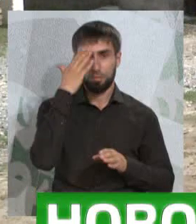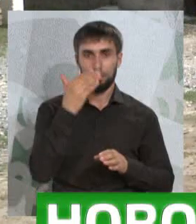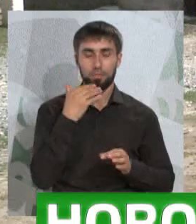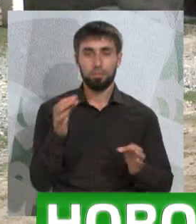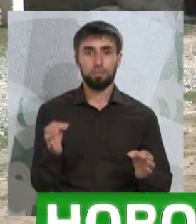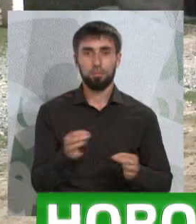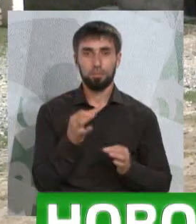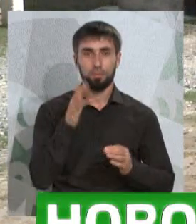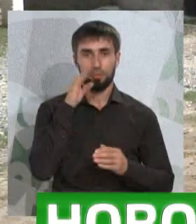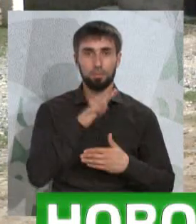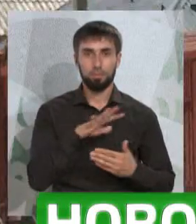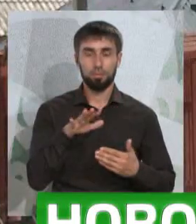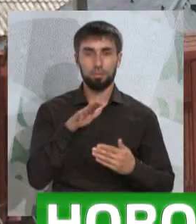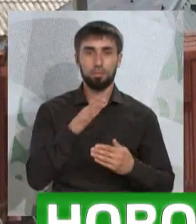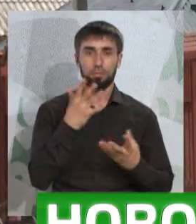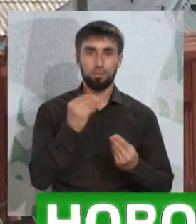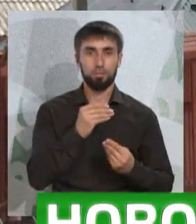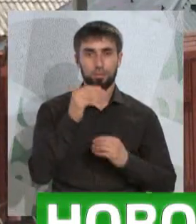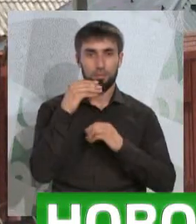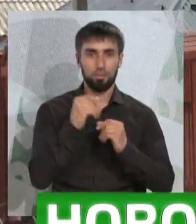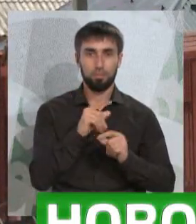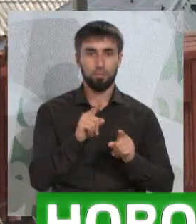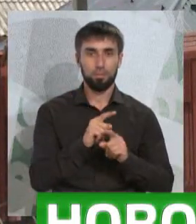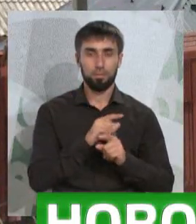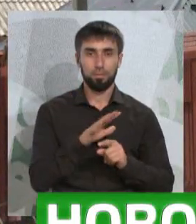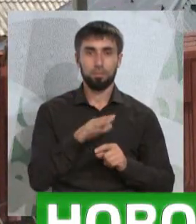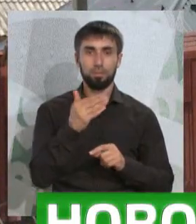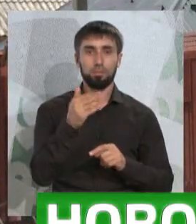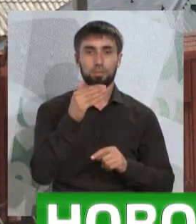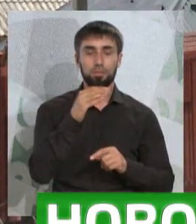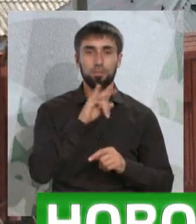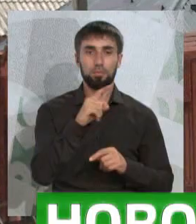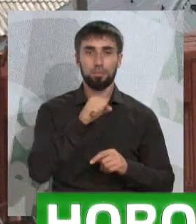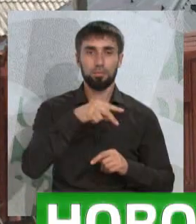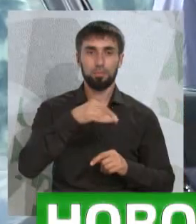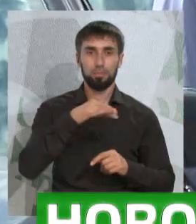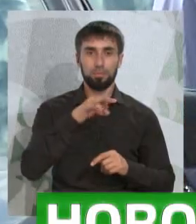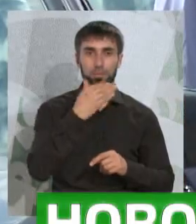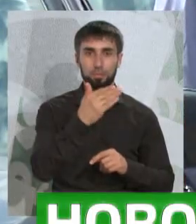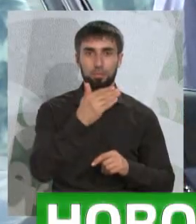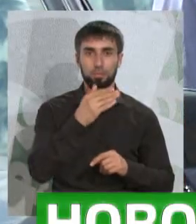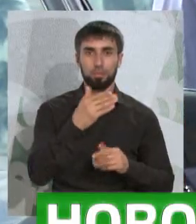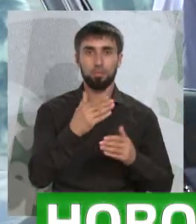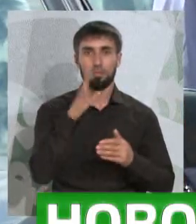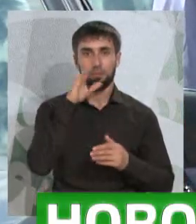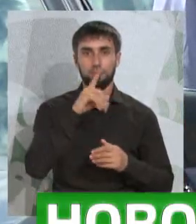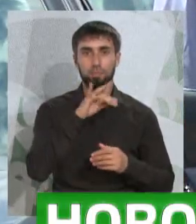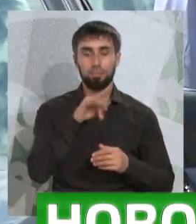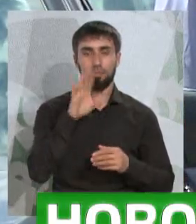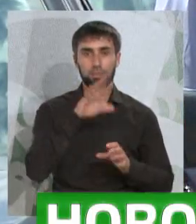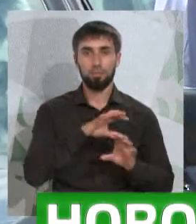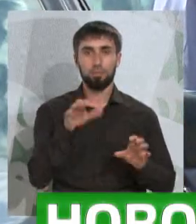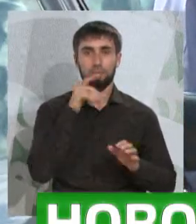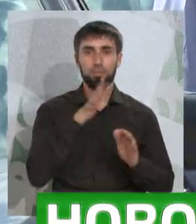было, ни днем, ни ночью, ни одной капли. Вода сюда поступает из Альтиевского водозабора и с новой водонасосной станции, запущенной в прошлом году